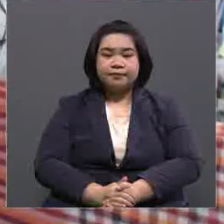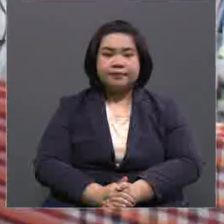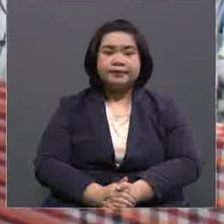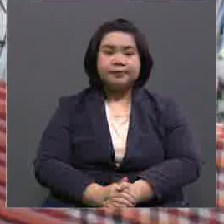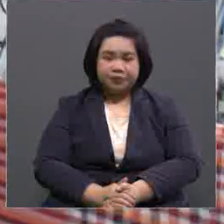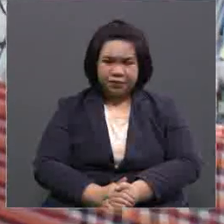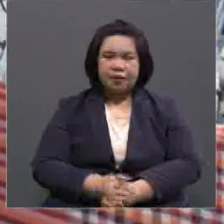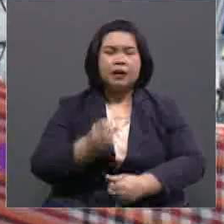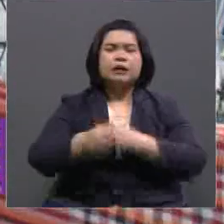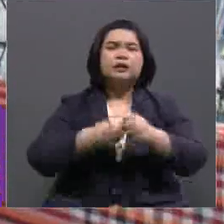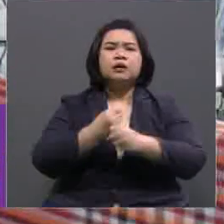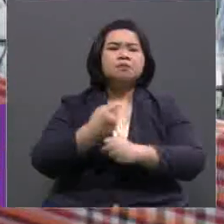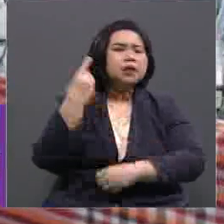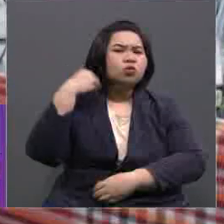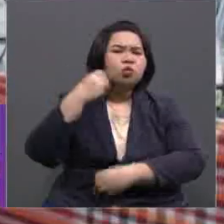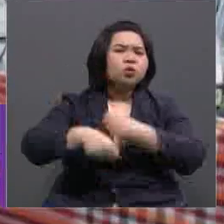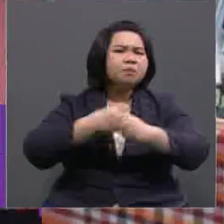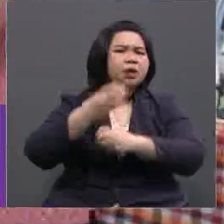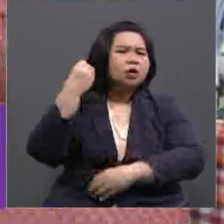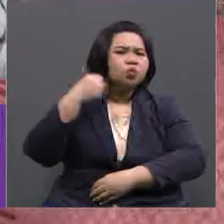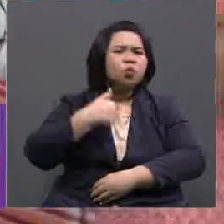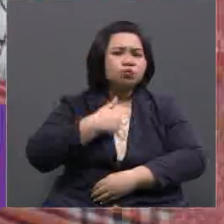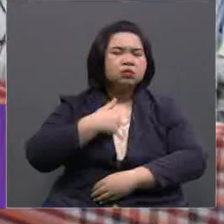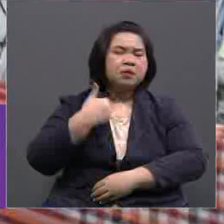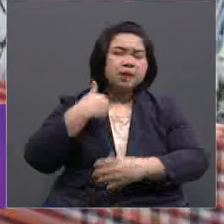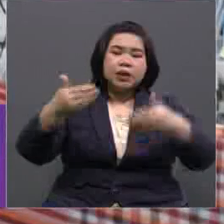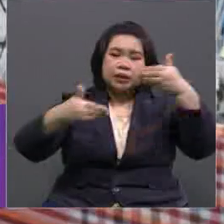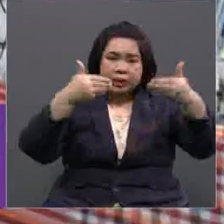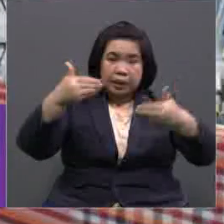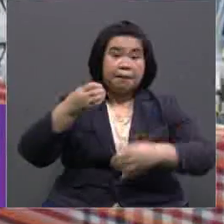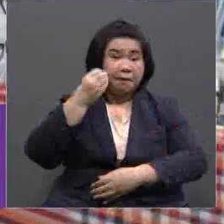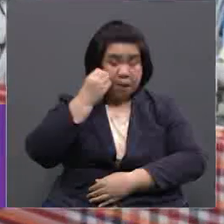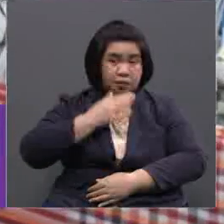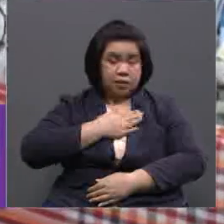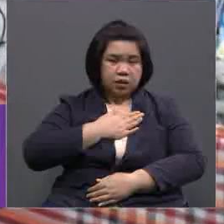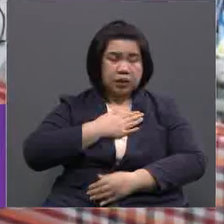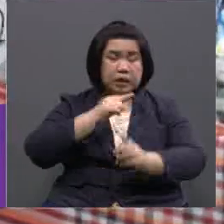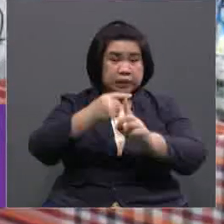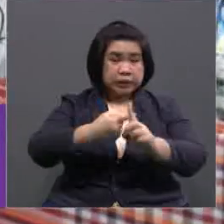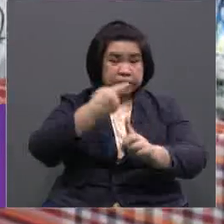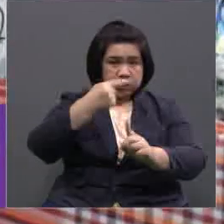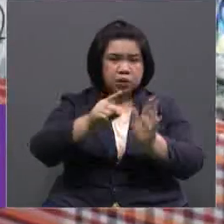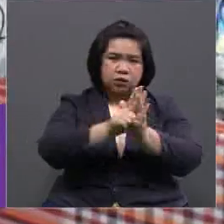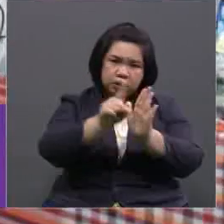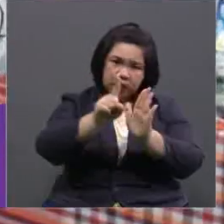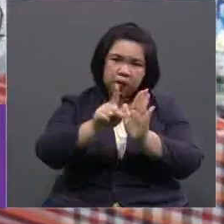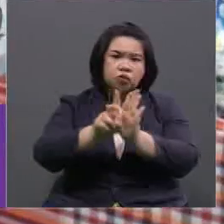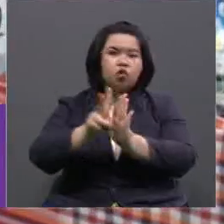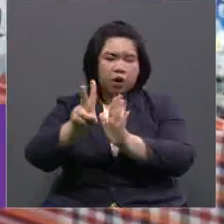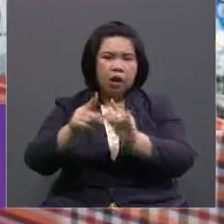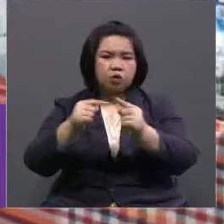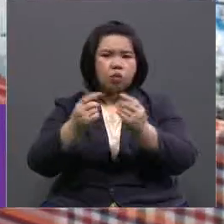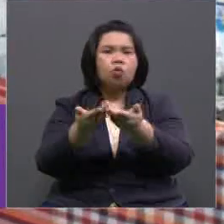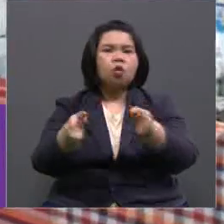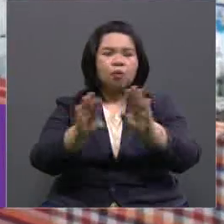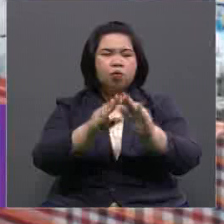ค ่ ะ มีทั้งปีอยู่แล้วค่ะไม่จะเป็นต้องเทศกาลมีทั้งปีอยู่แล้วบ้านเราจะปัดบานเดือนละครั้งหรือสองครั้งเราก็จะไปวัดทำบุญ